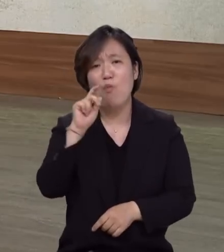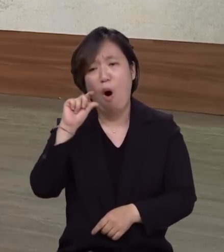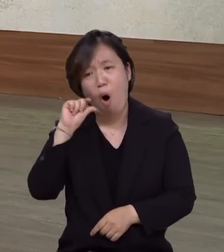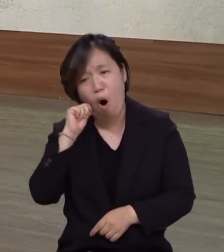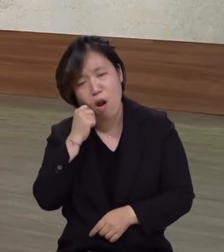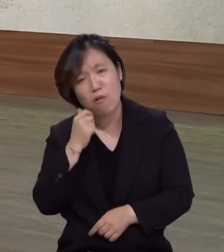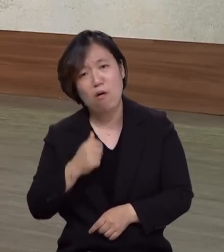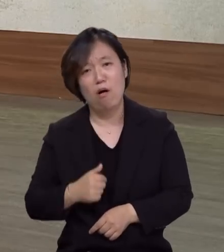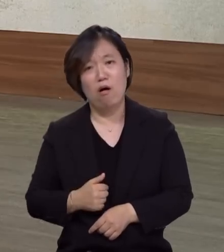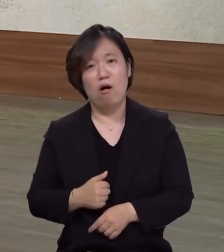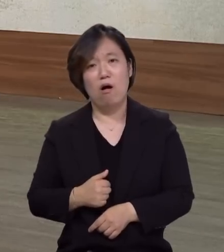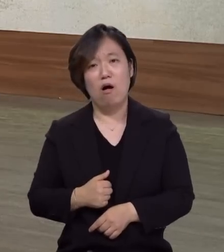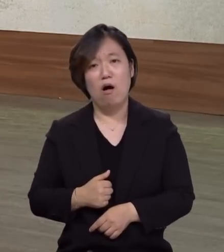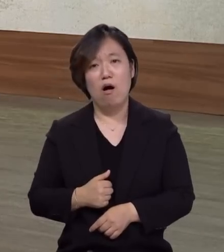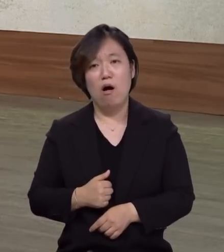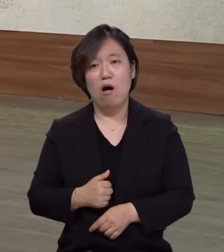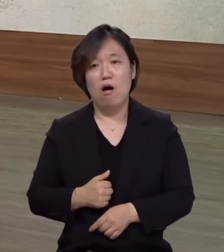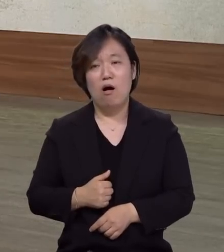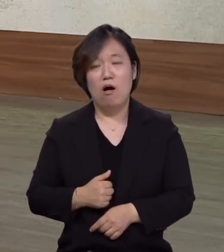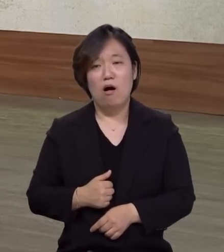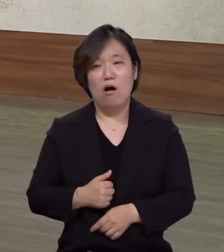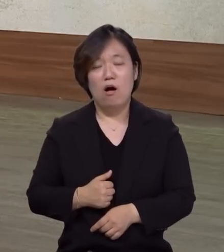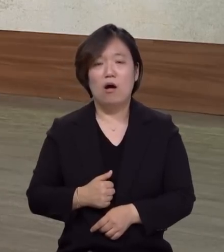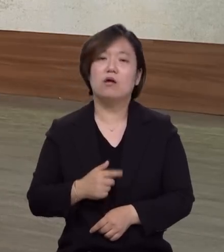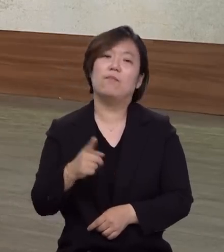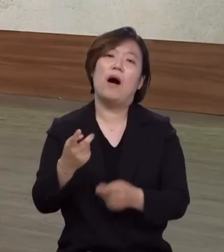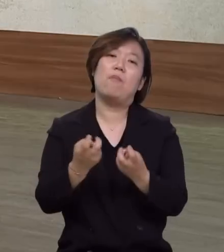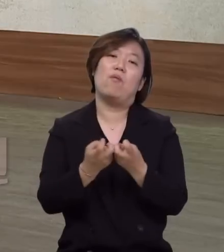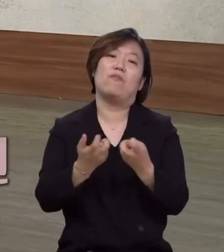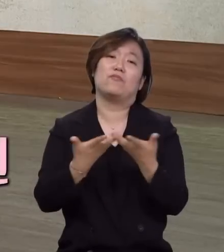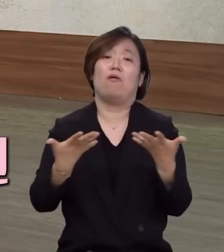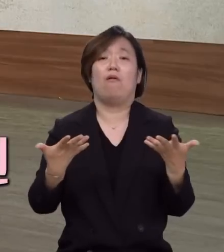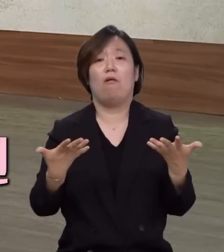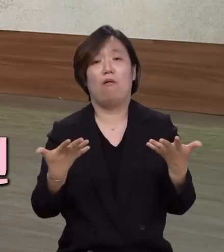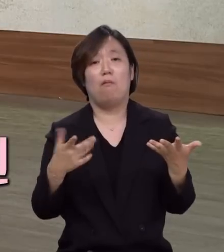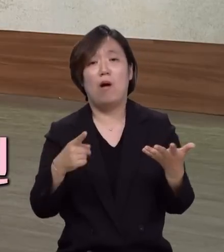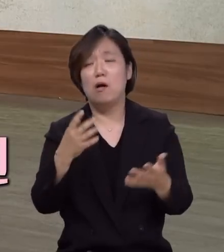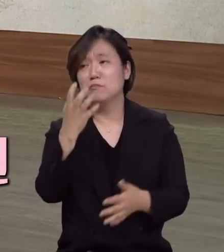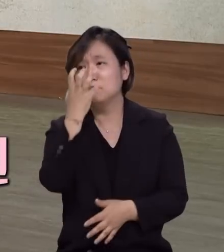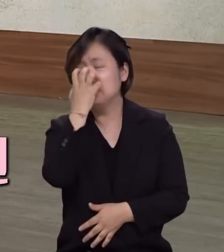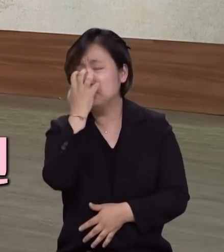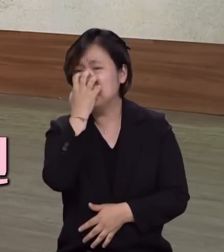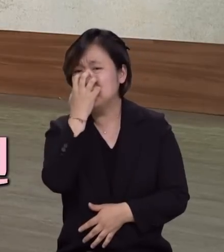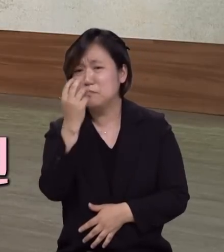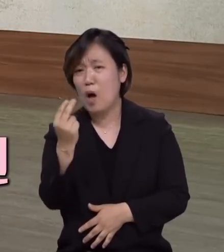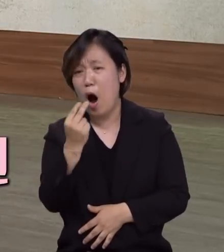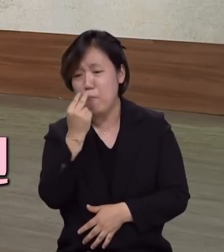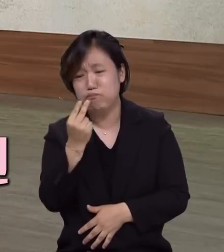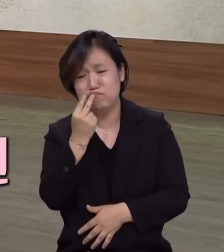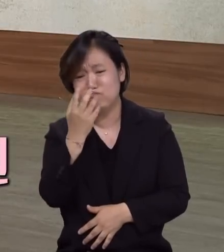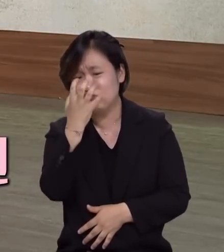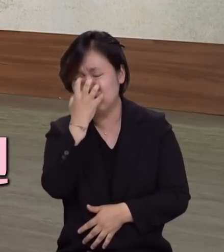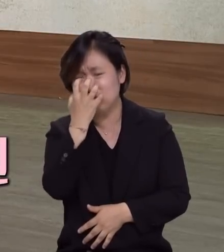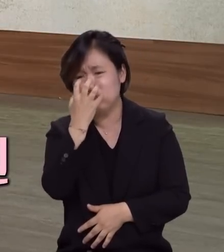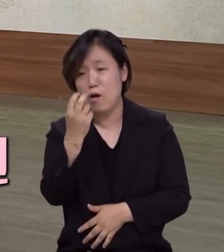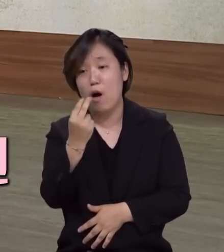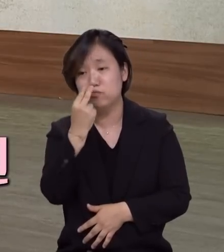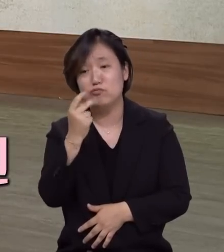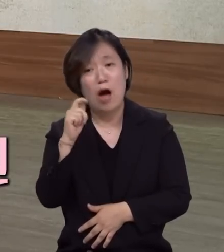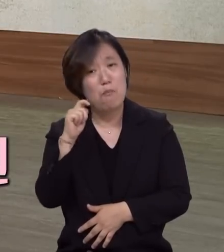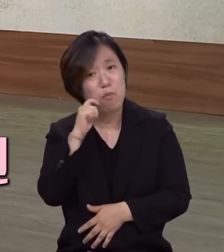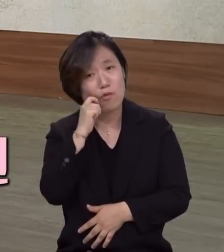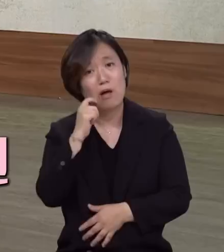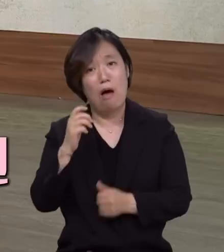제대로 쉬지 못하는 상황이 되어서 어쩔 수 없이 막 숨이 켁켁 막혀 가지고 어쩔 수 없이